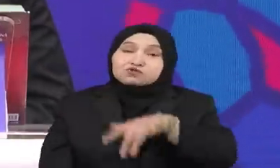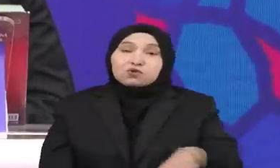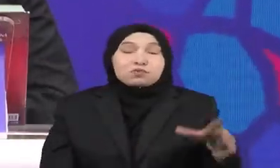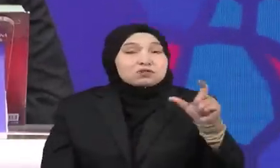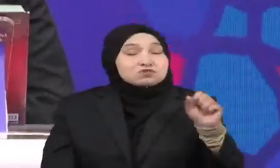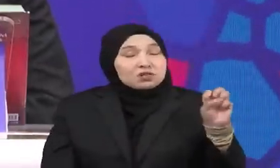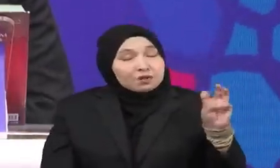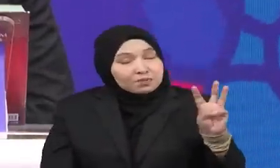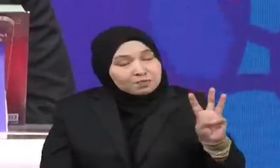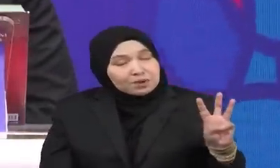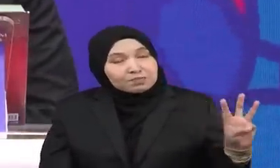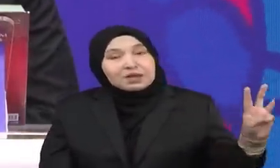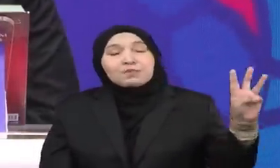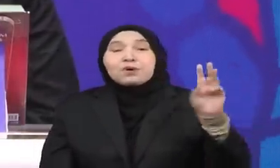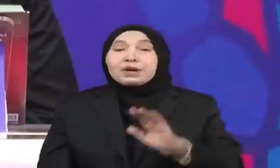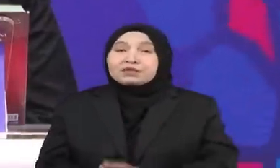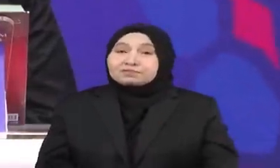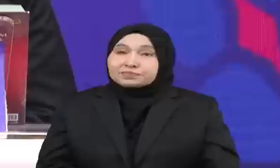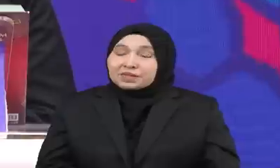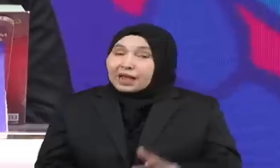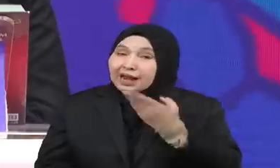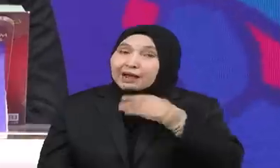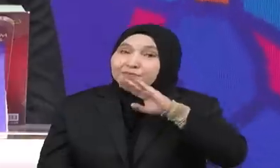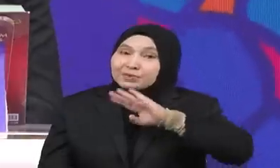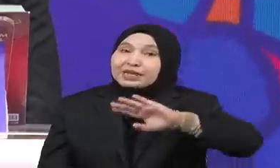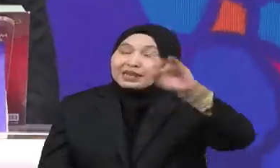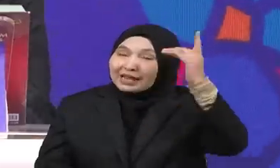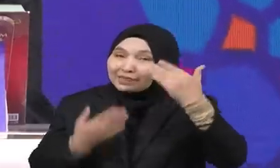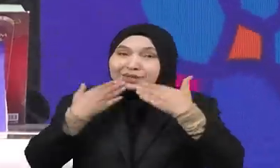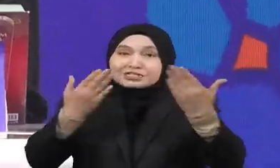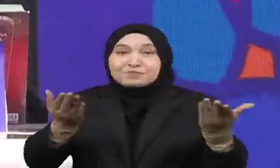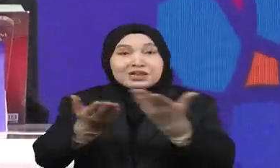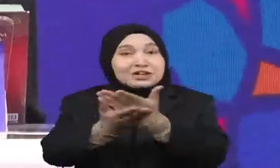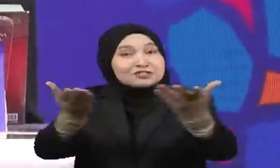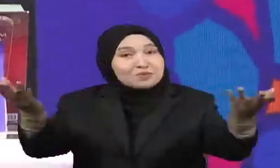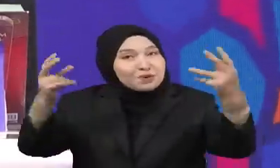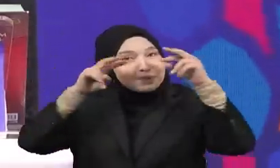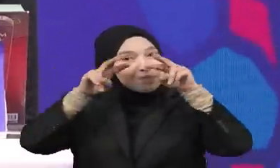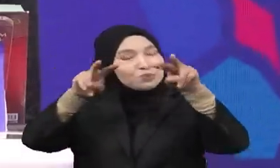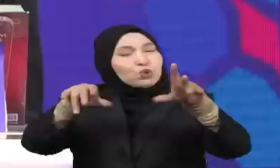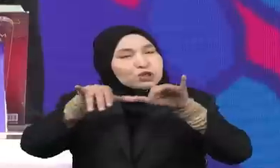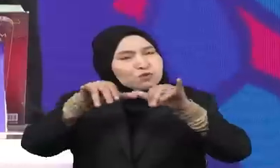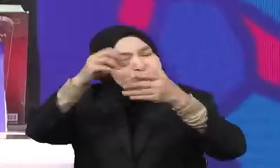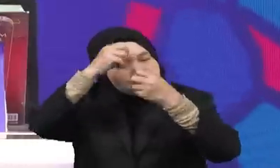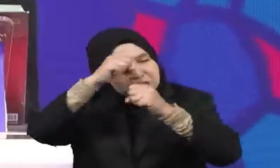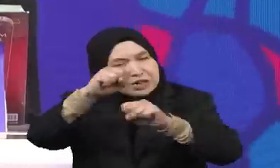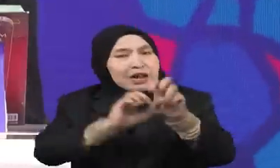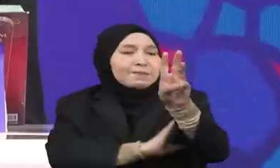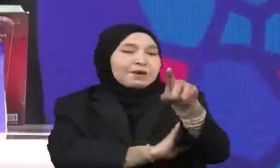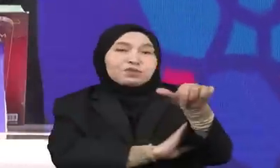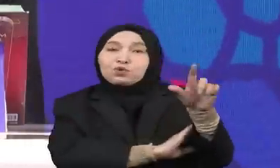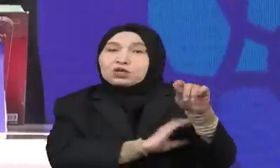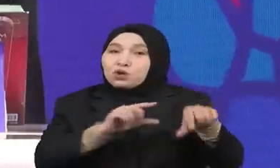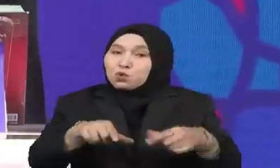wa ala ali sayyidina muhammad Alhamdulillah masih pada semua para penonton terus setia dalam MyQuran